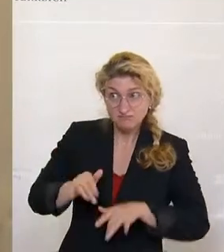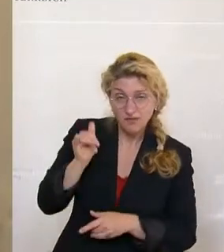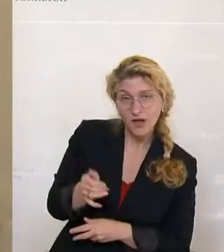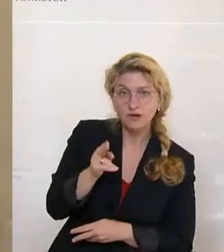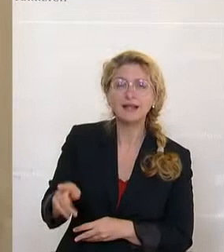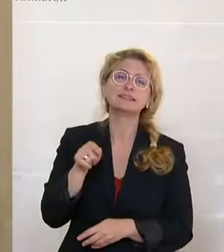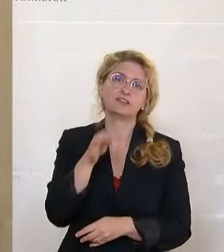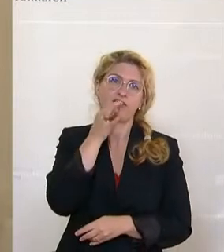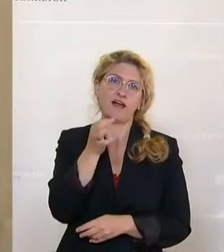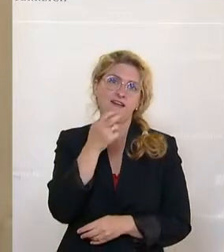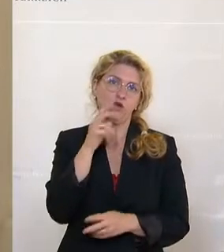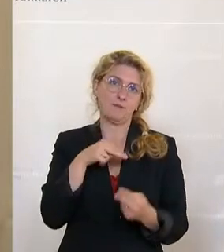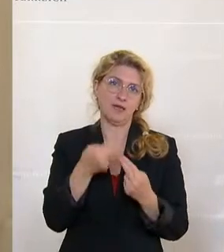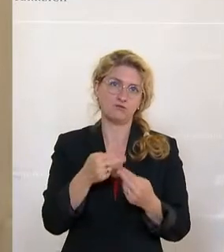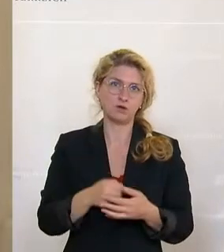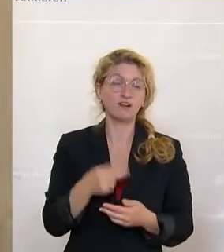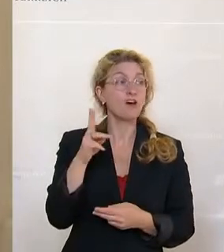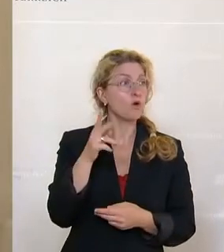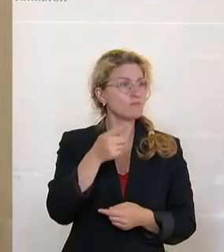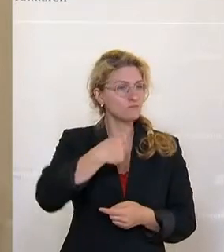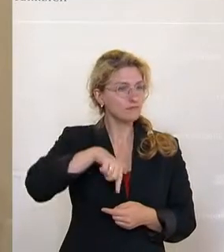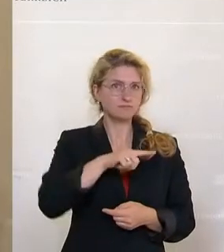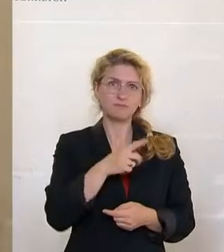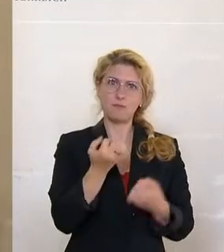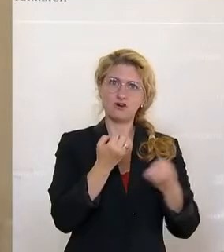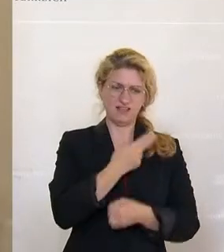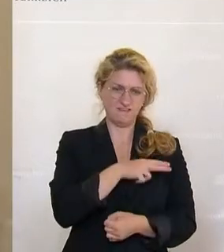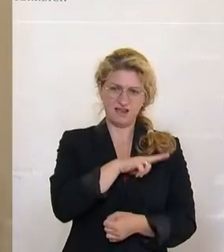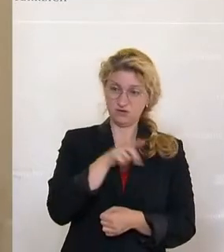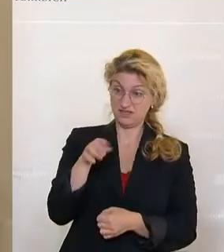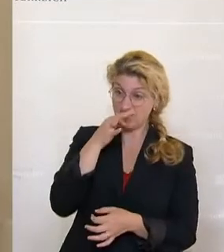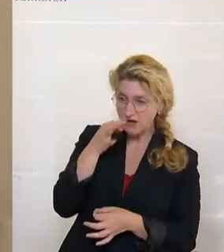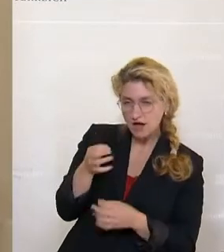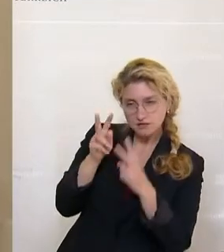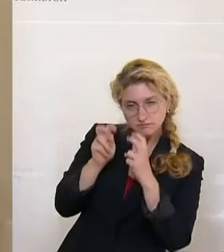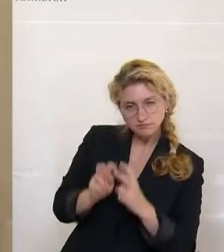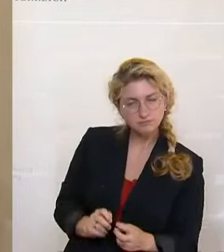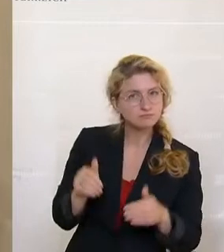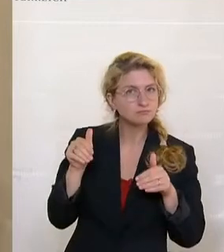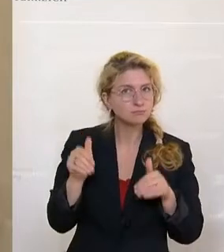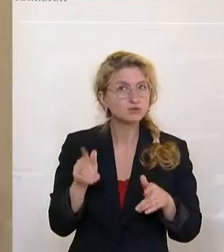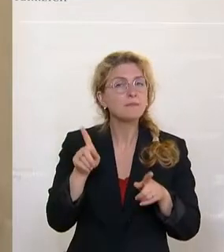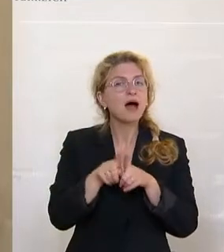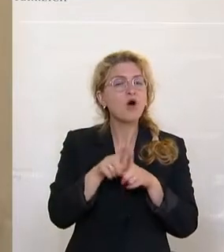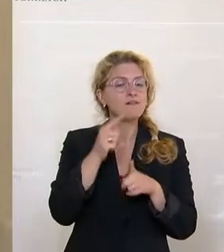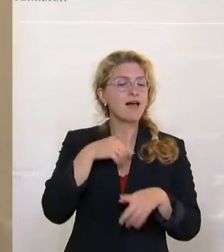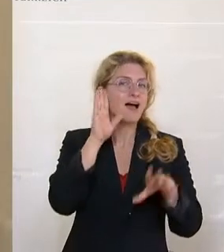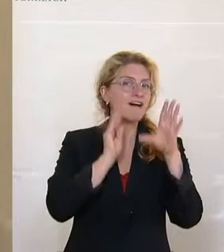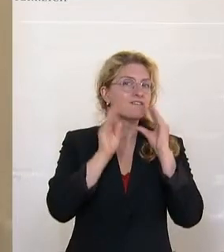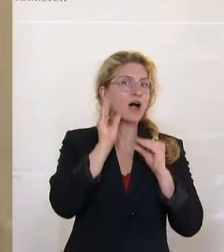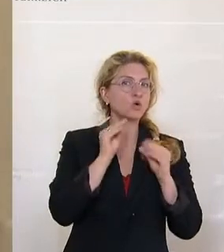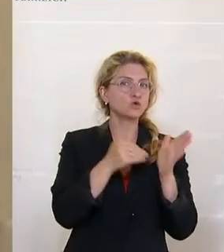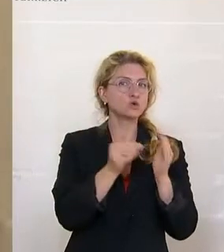es nämlich als unsere politische Verantwortung, dieser Frage nachzugehen, aber auch aufgrund unserer Erfahrungen mit dem System